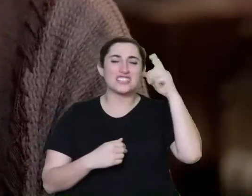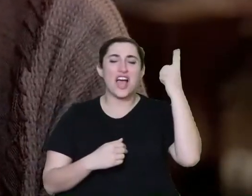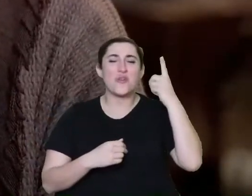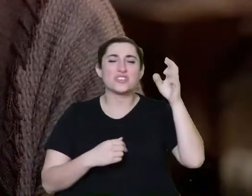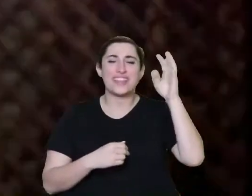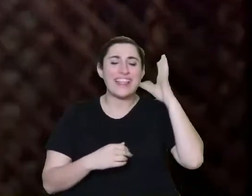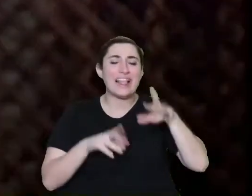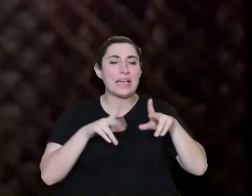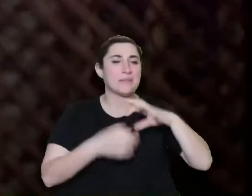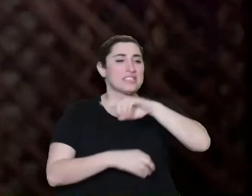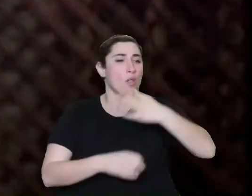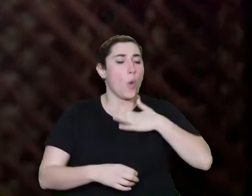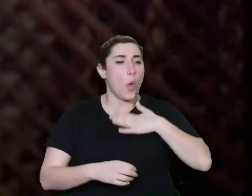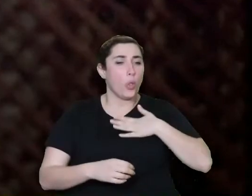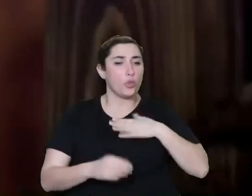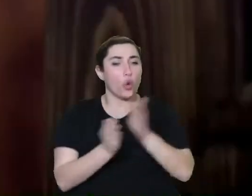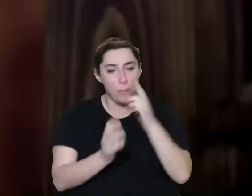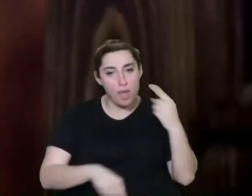ahalinin gözü önünde.